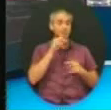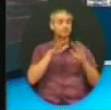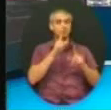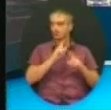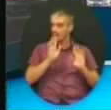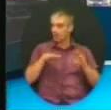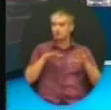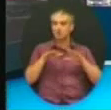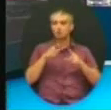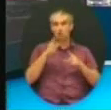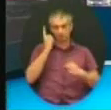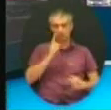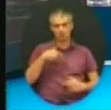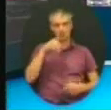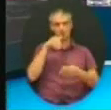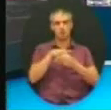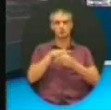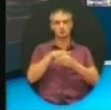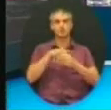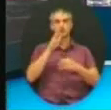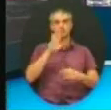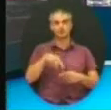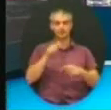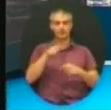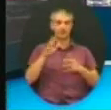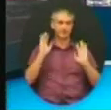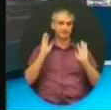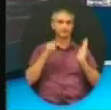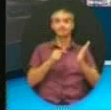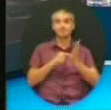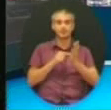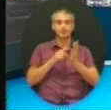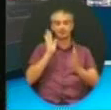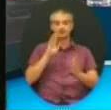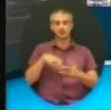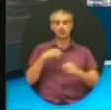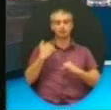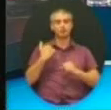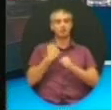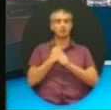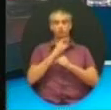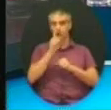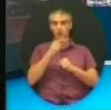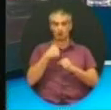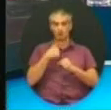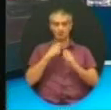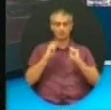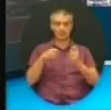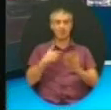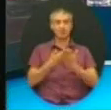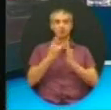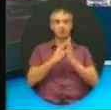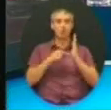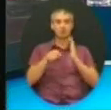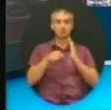אנחנו לא מדברים על הממשלה צריכה להיות שם, וגם הכנסת. לכן צריך לנהוג עכשיו, יכול להיות שאני אניח הצעת חוק